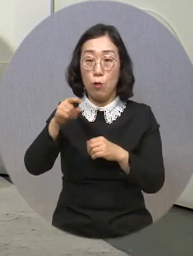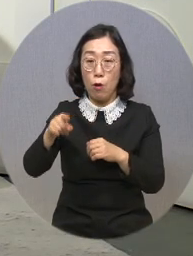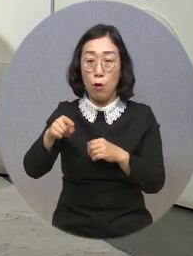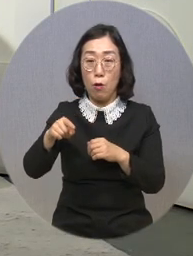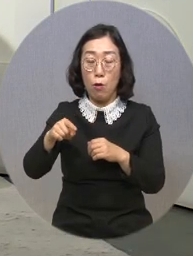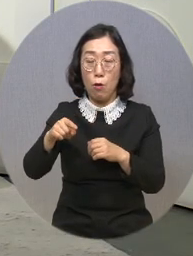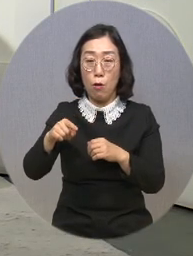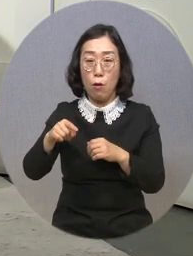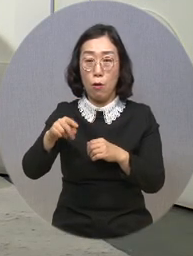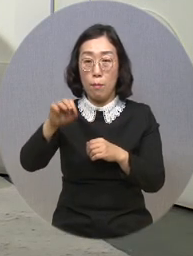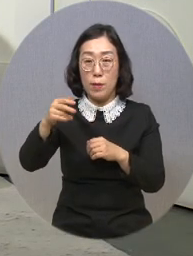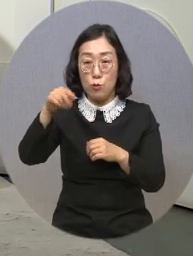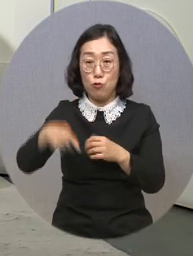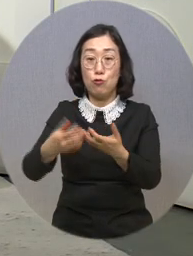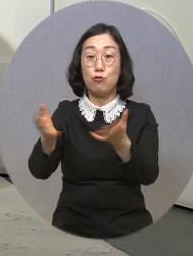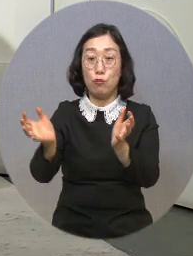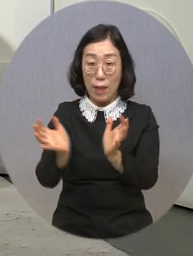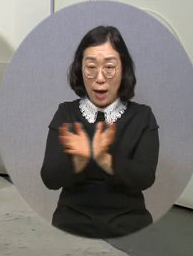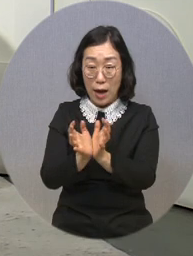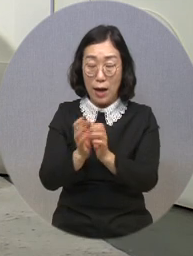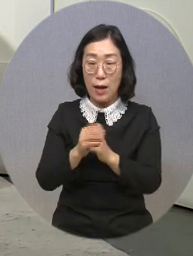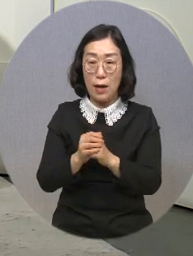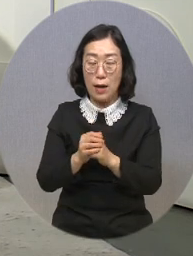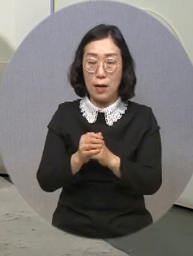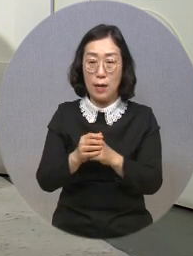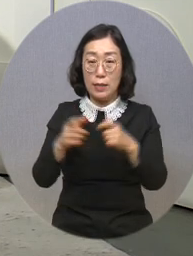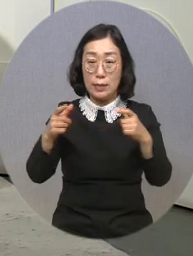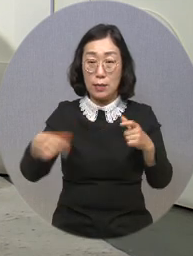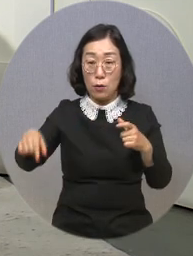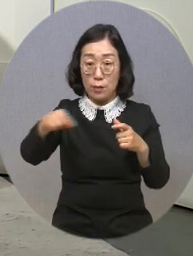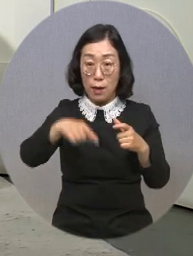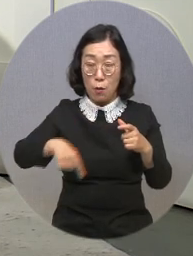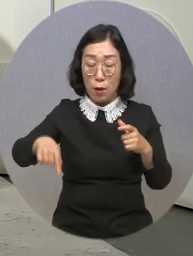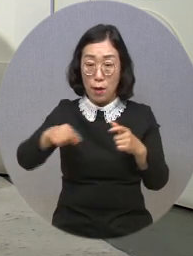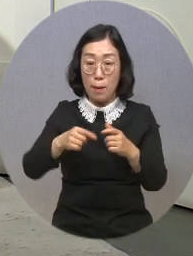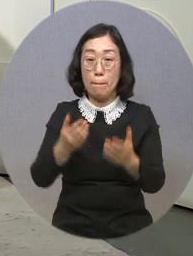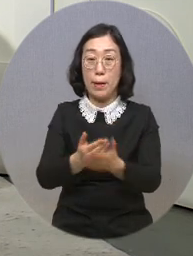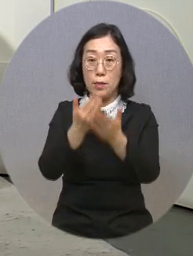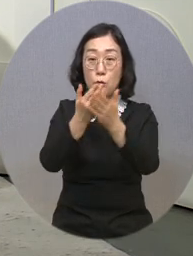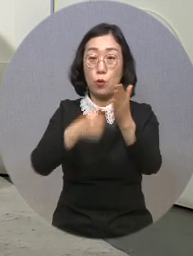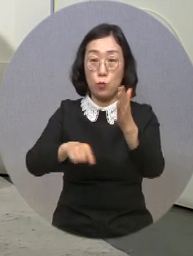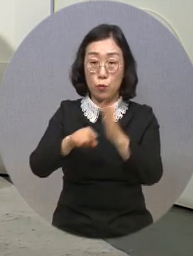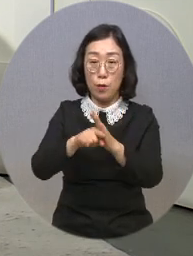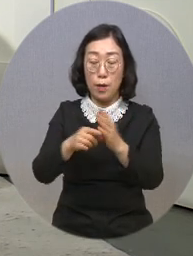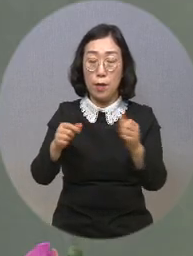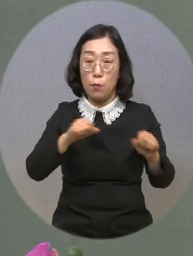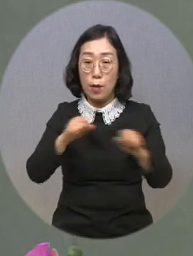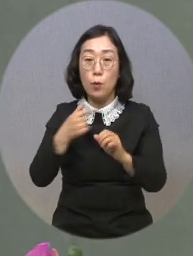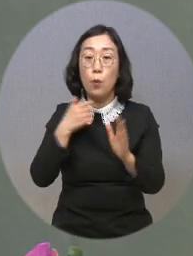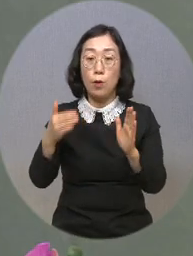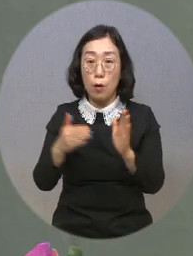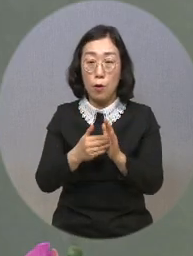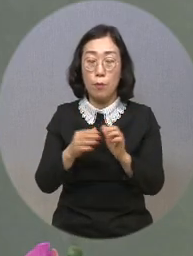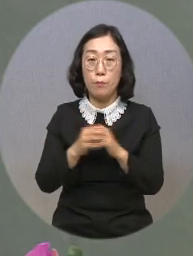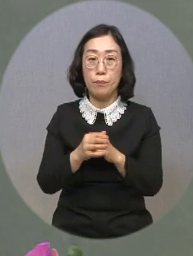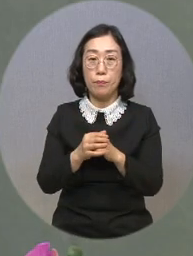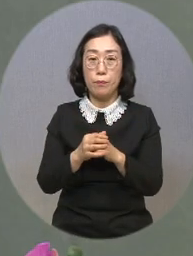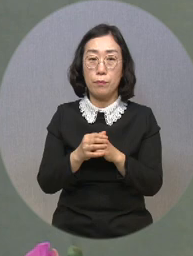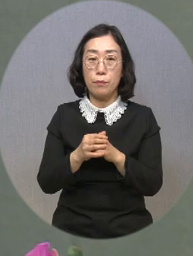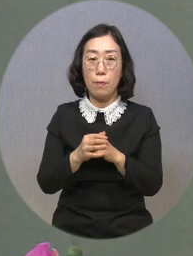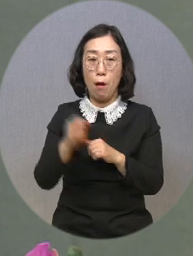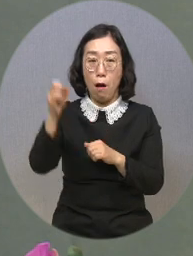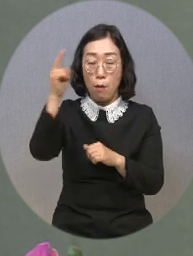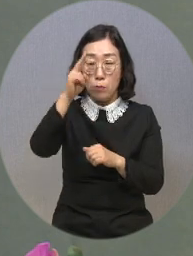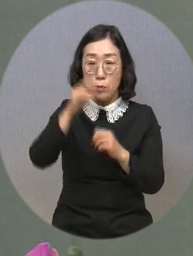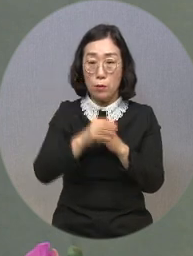더불어민주당에서 공천을 받아서 지역사회 발전을 위해서 일을 하셨고. 네. 그런데